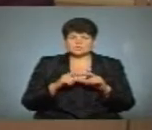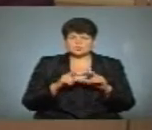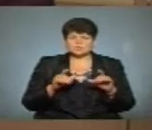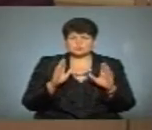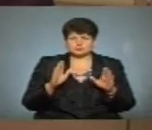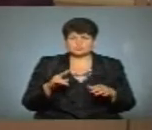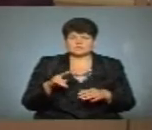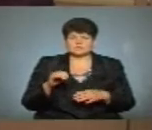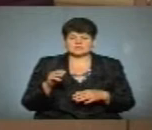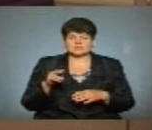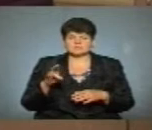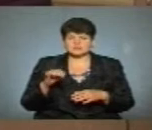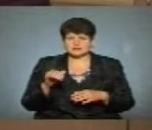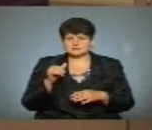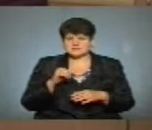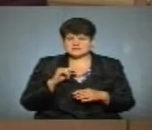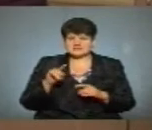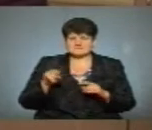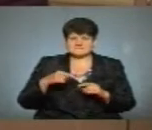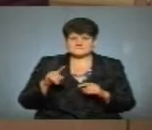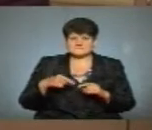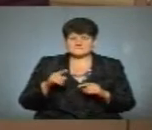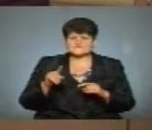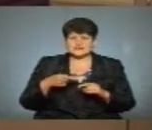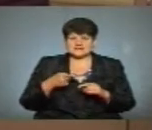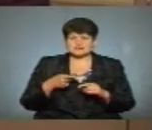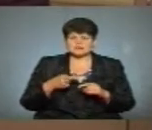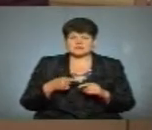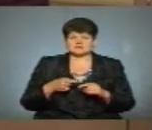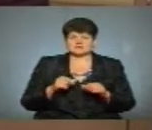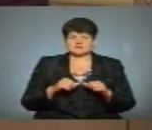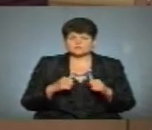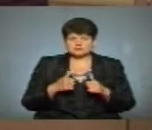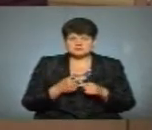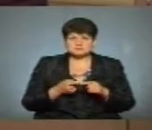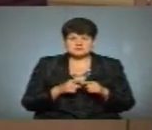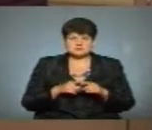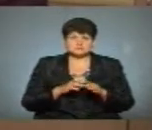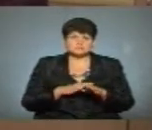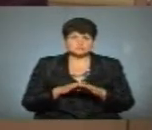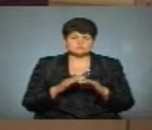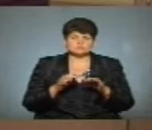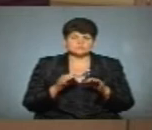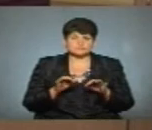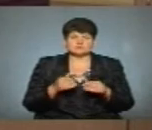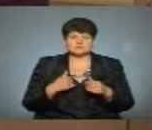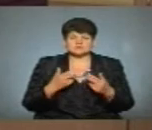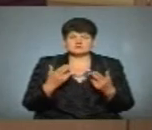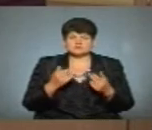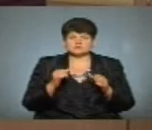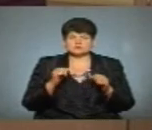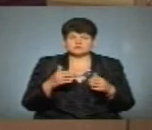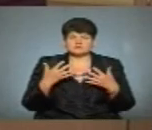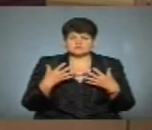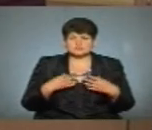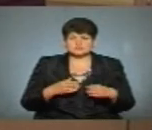липні місяці викликати на призовну комісію, і це цілком абсолютно допустиме, то, звичайно, ми можемо втратити